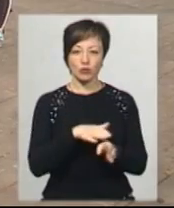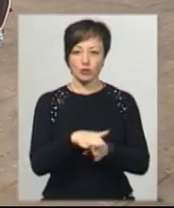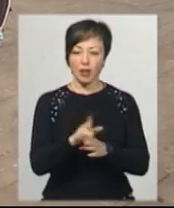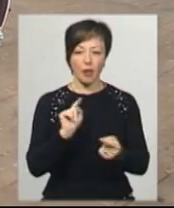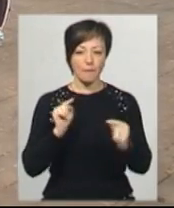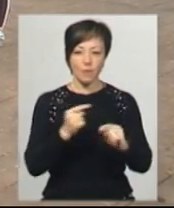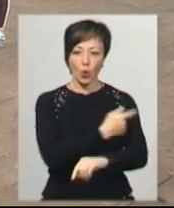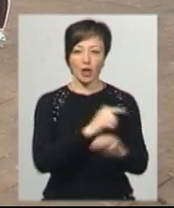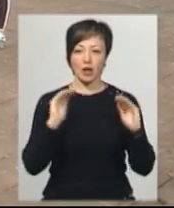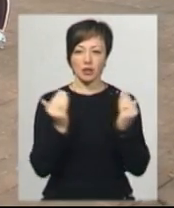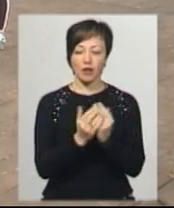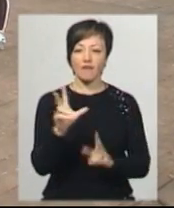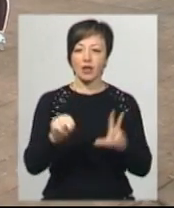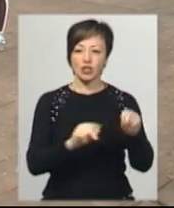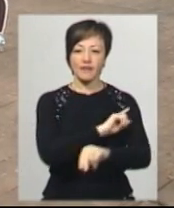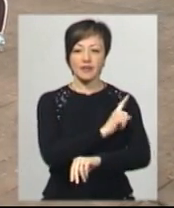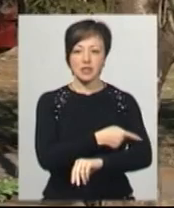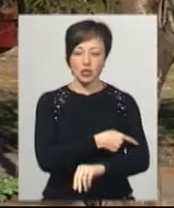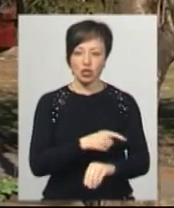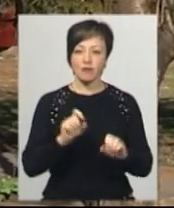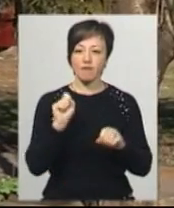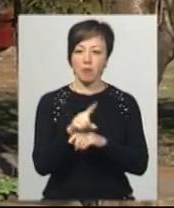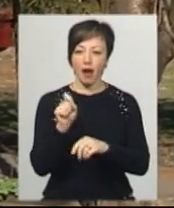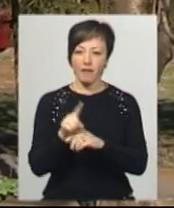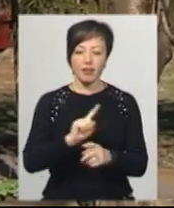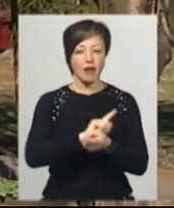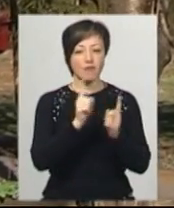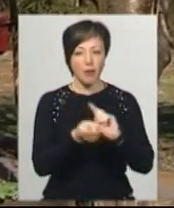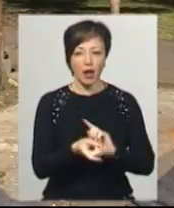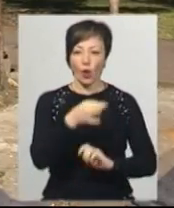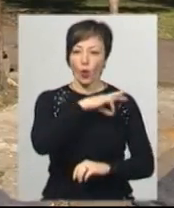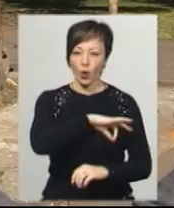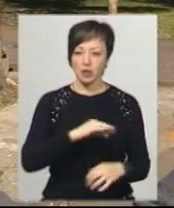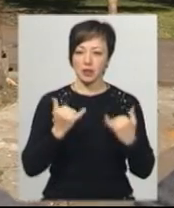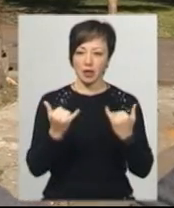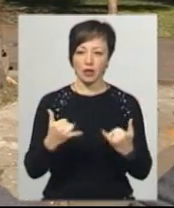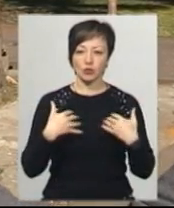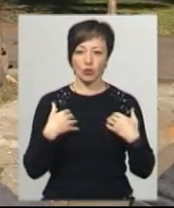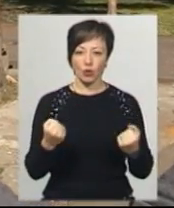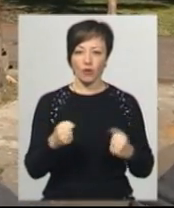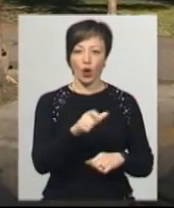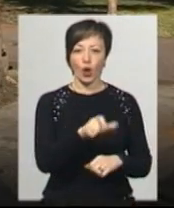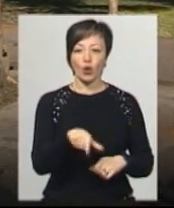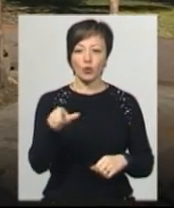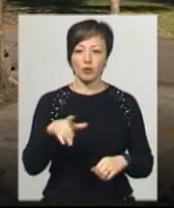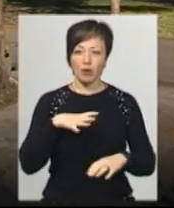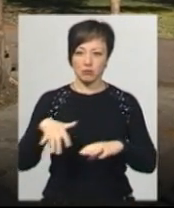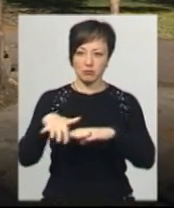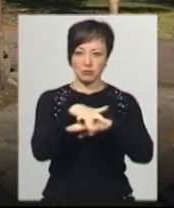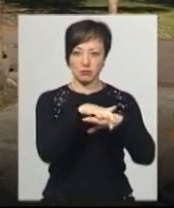проти карантину, але вважає, що фізичні вправи на свіжому повітрі сьогодні навпаки корисні для здоров'я. Люди ходили толпами,